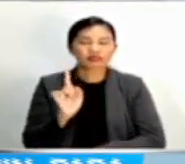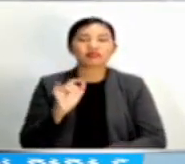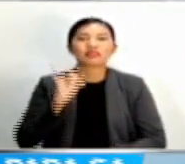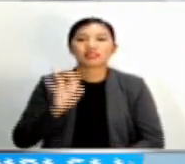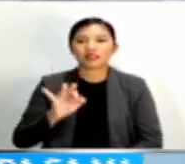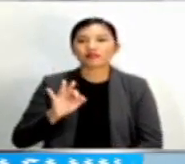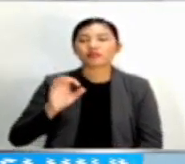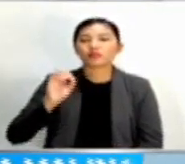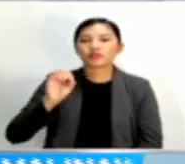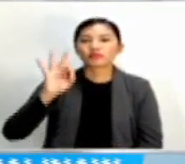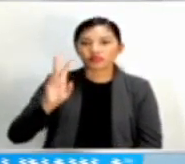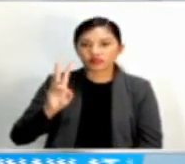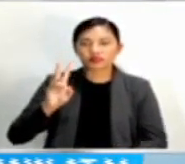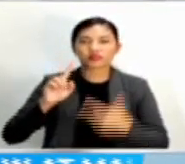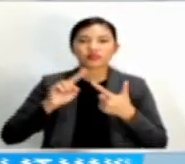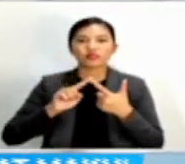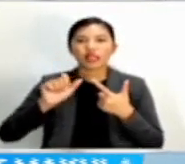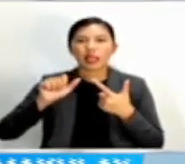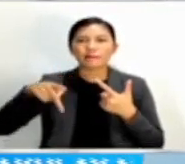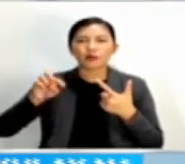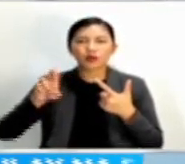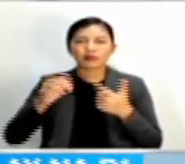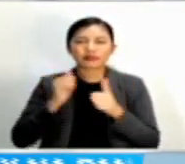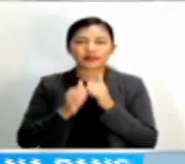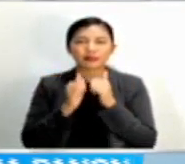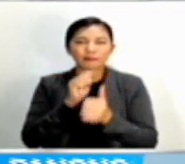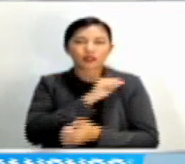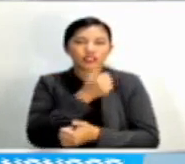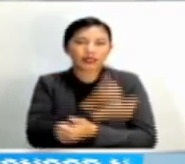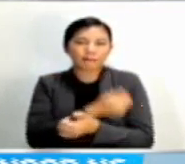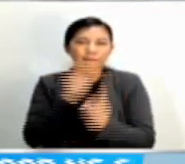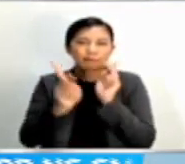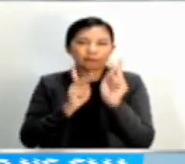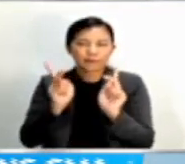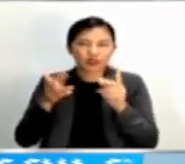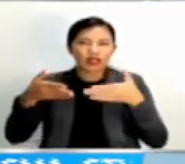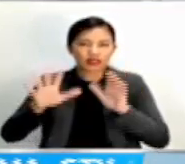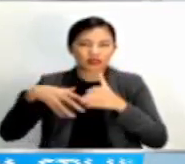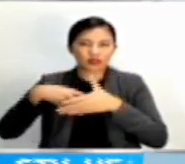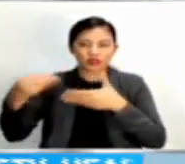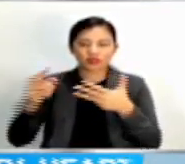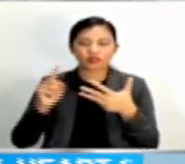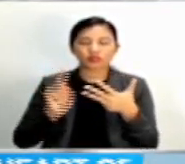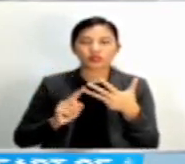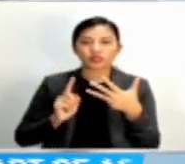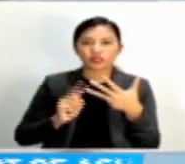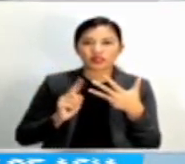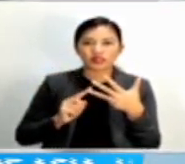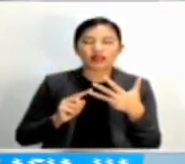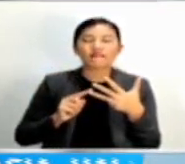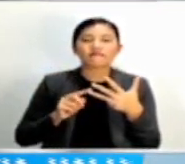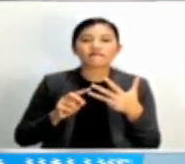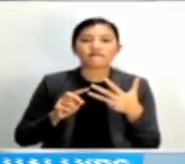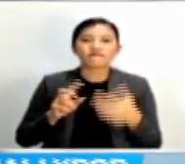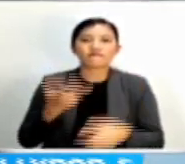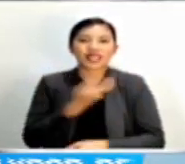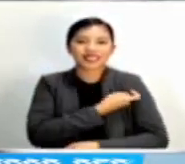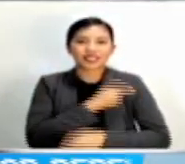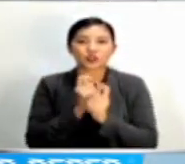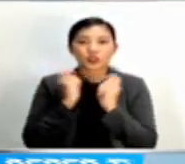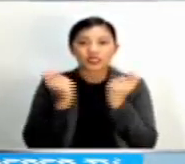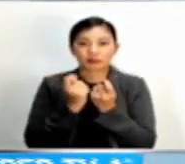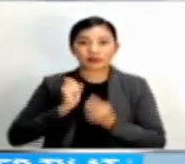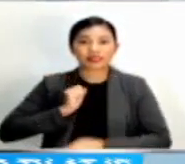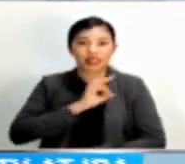mga apor, turistang sakop ng DOT travel bubble at mga vaccination team. Naka-modified GCQ ang